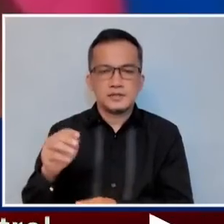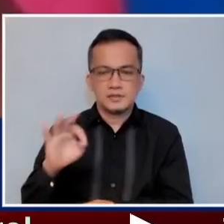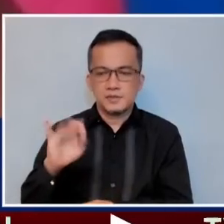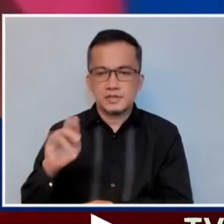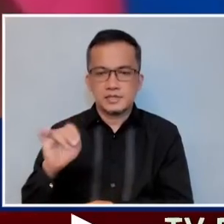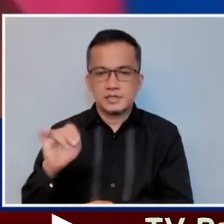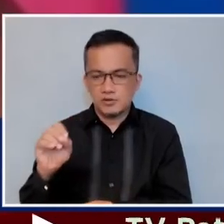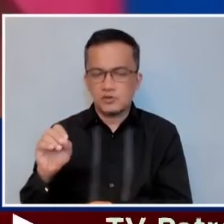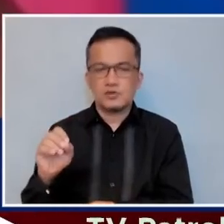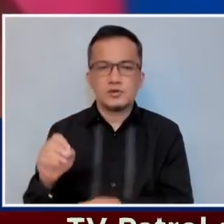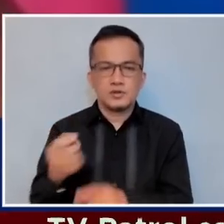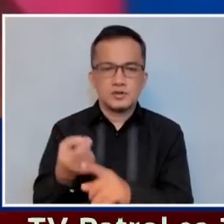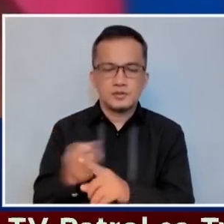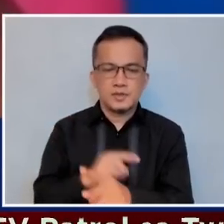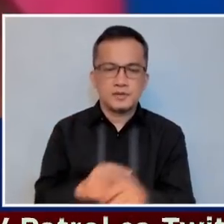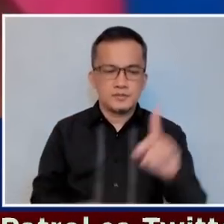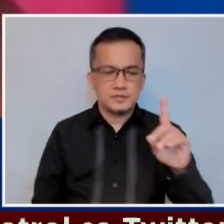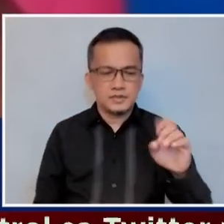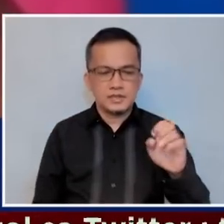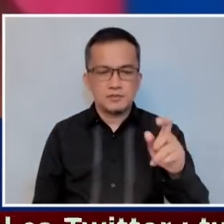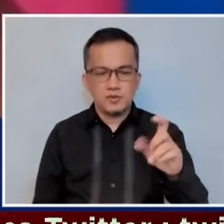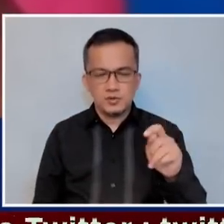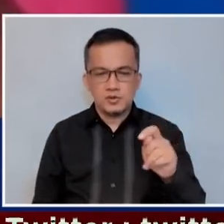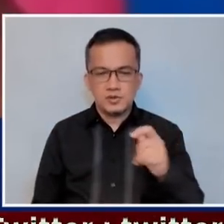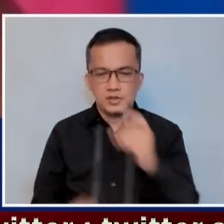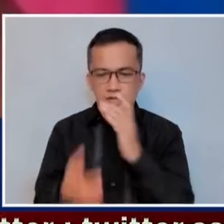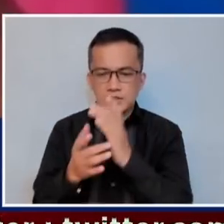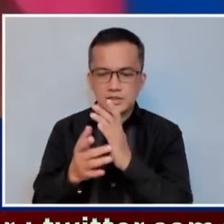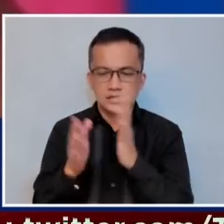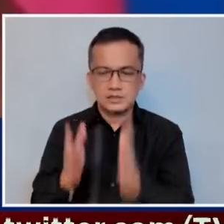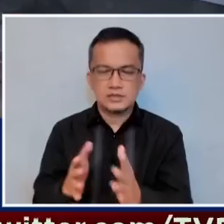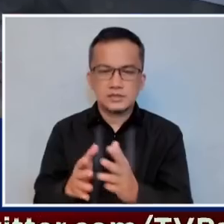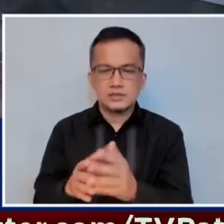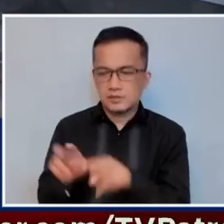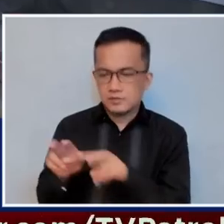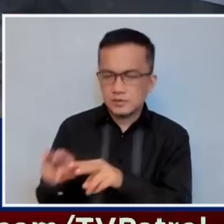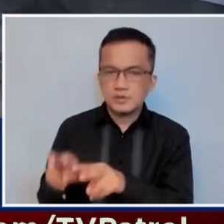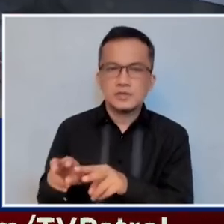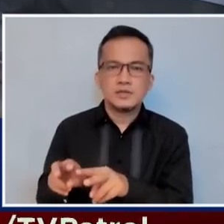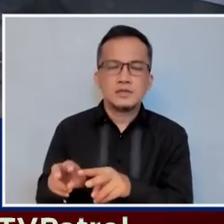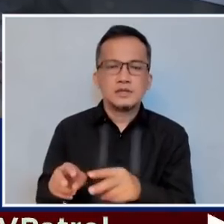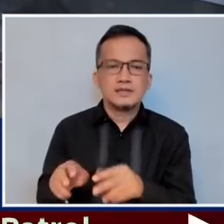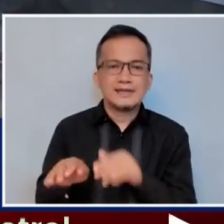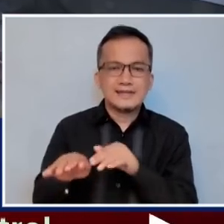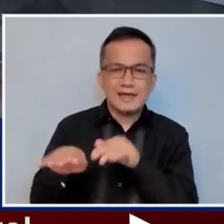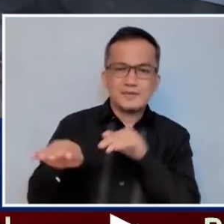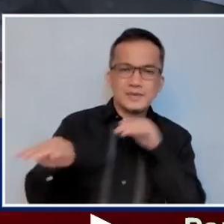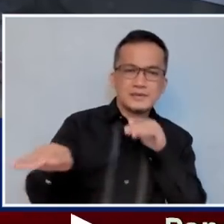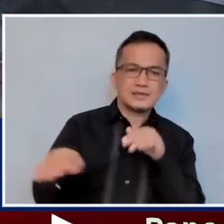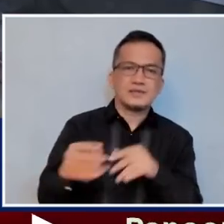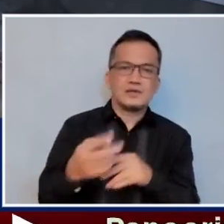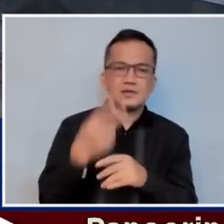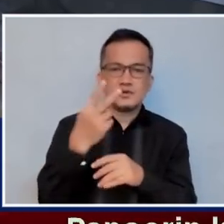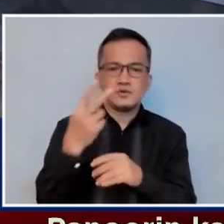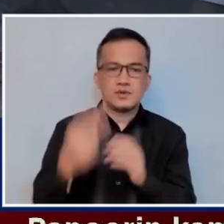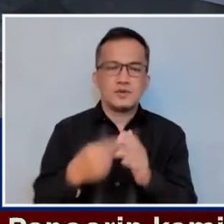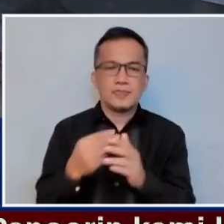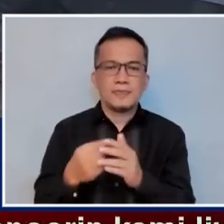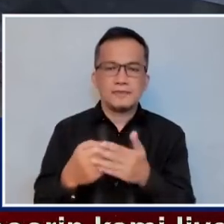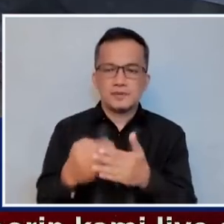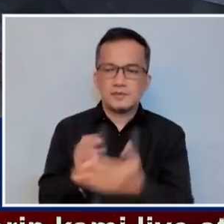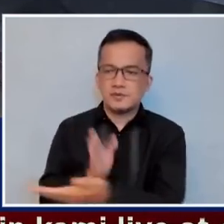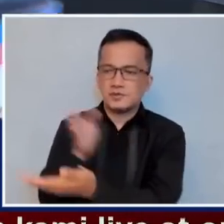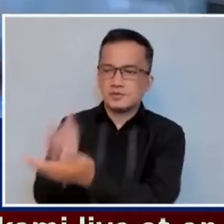nang galing pa ng depot ang mga technician na nagmo-monitor at na-traffic ng 2 oras bago nakarating